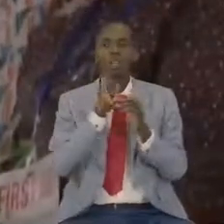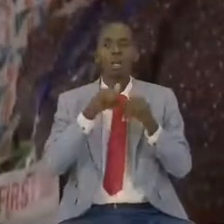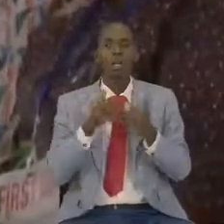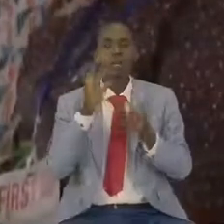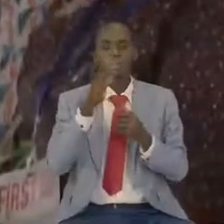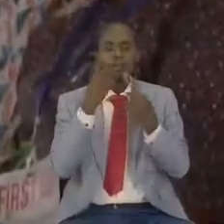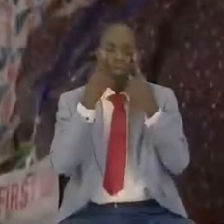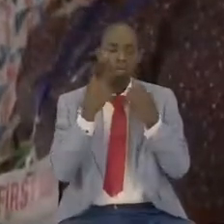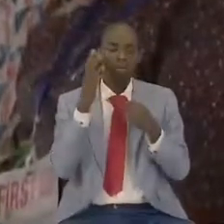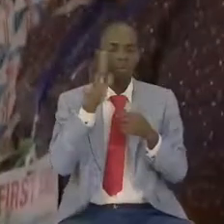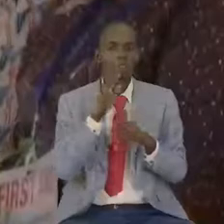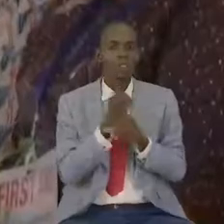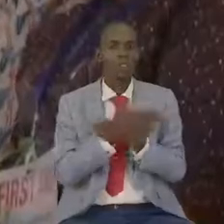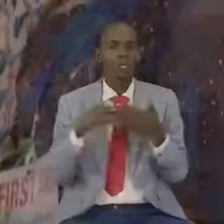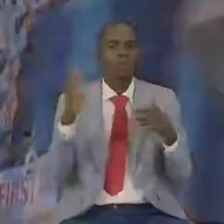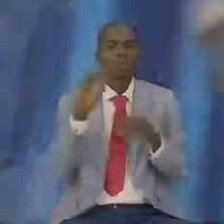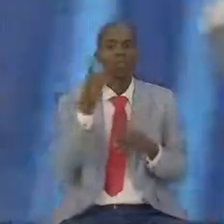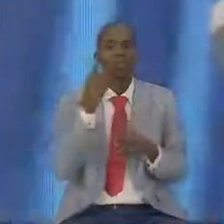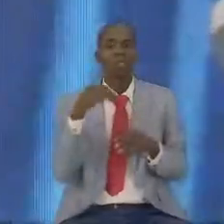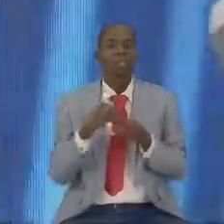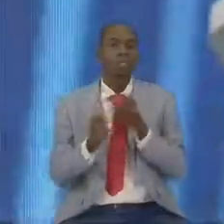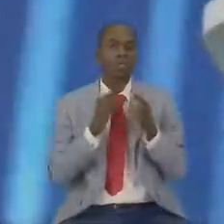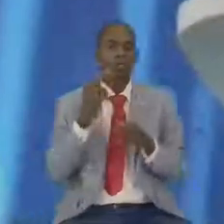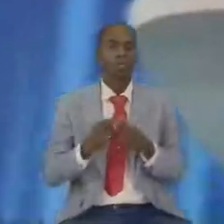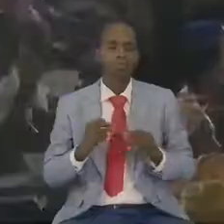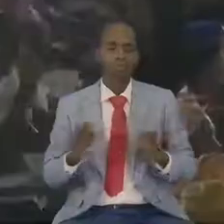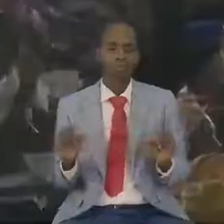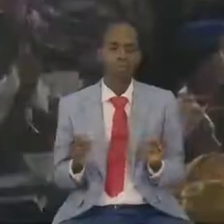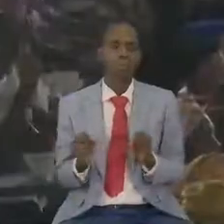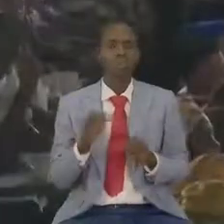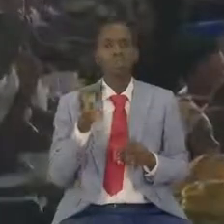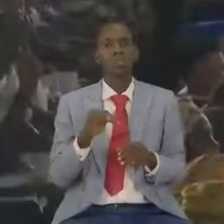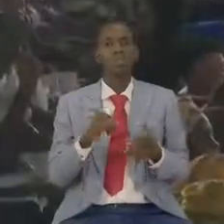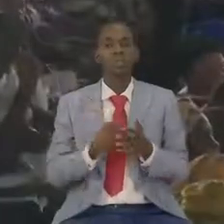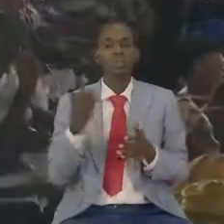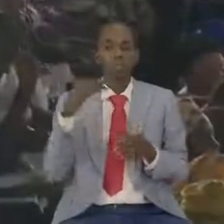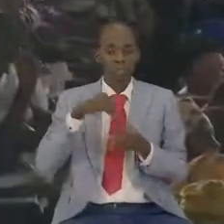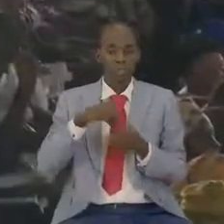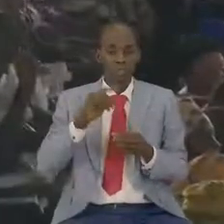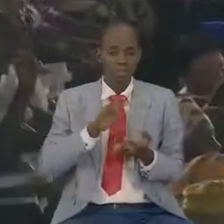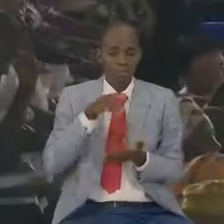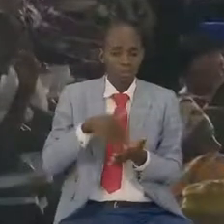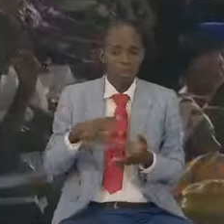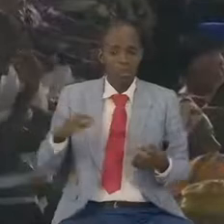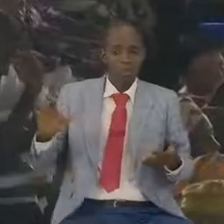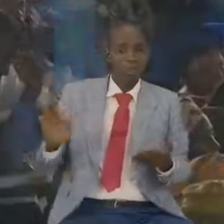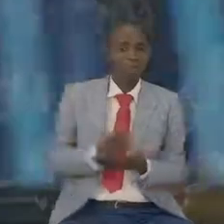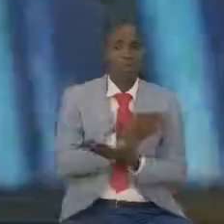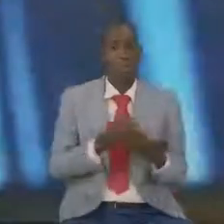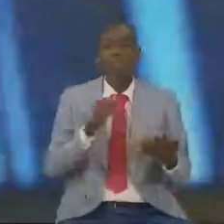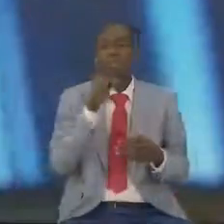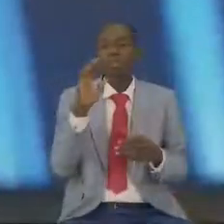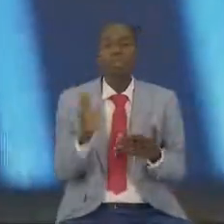effacées de tes yeux au nom de Jésus. C'est au milieu des champs. Ce n'est pas seulement à